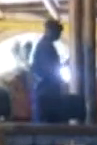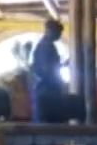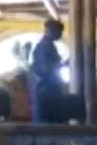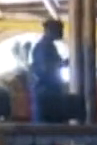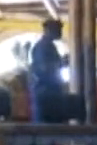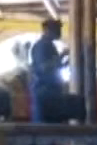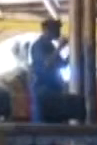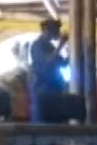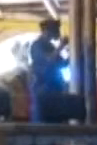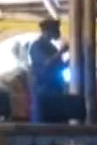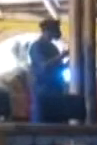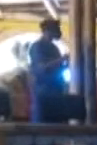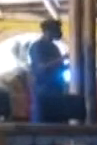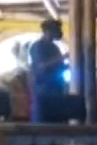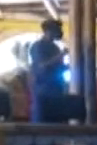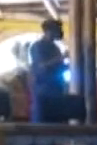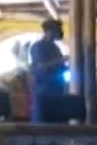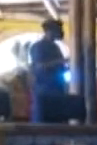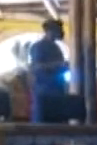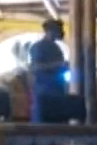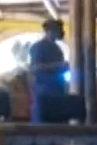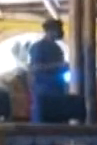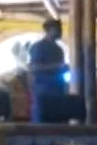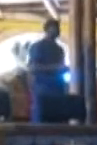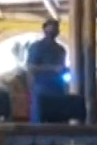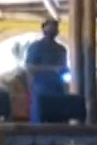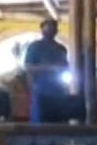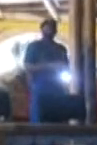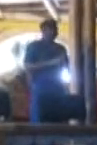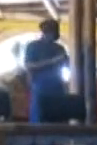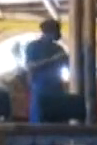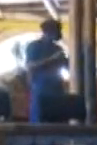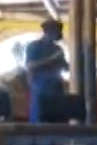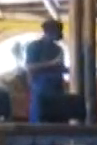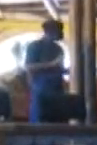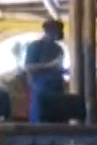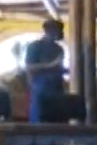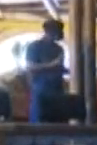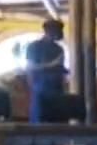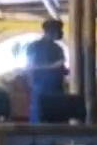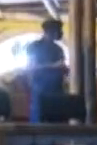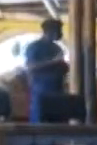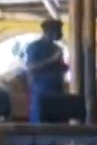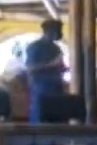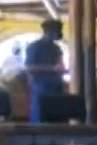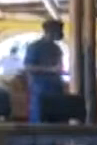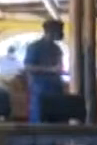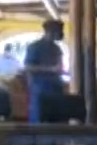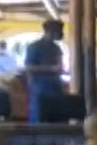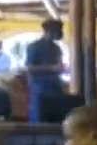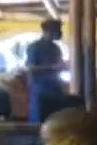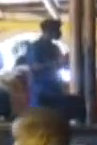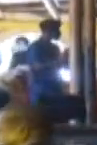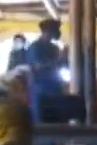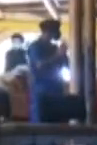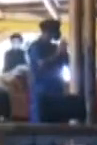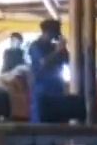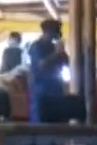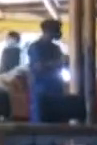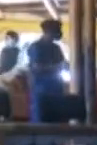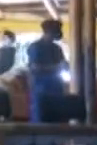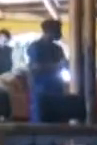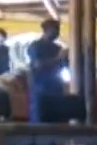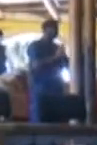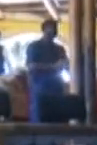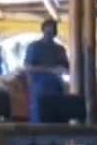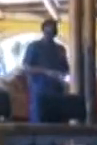ikakhulukati ke live litama ke kuthola ke indlela letawu khona ukuthi ende emaswati akuthakasele akujabulele ke kulwa ke namkhuhlane